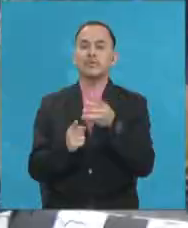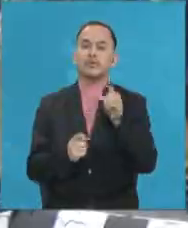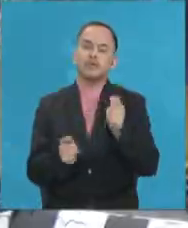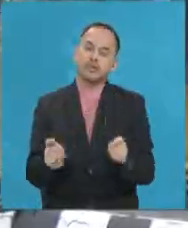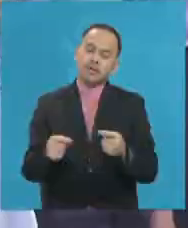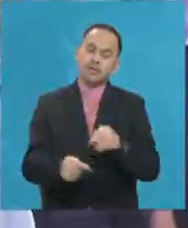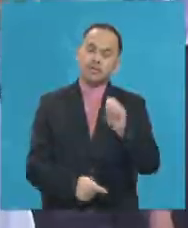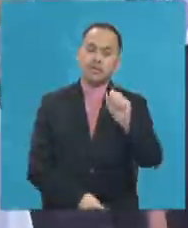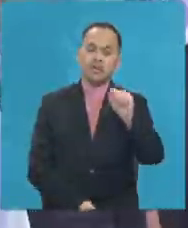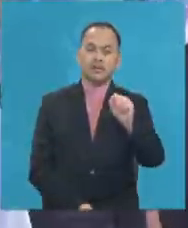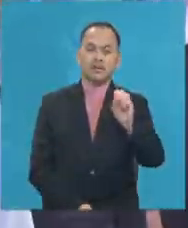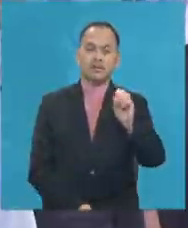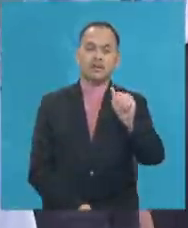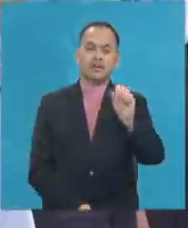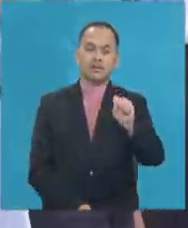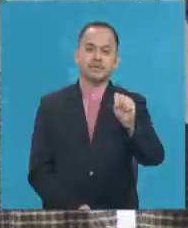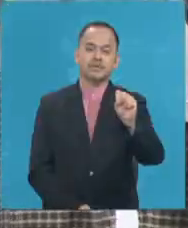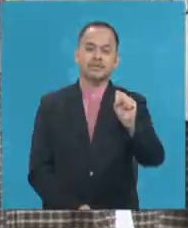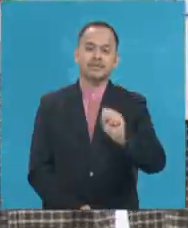semudah Omar Ali Saifuddin